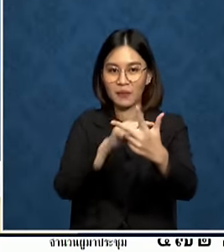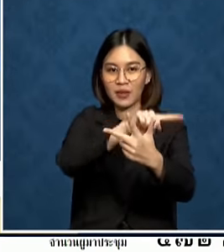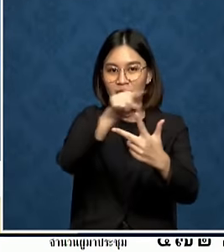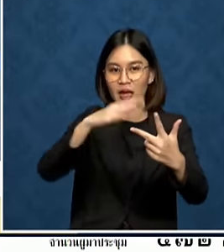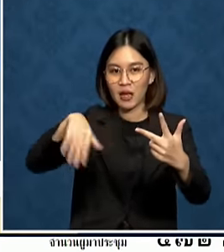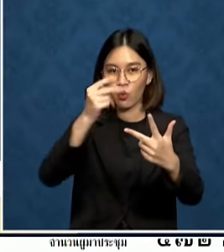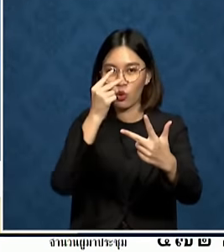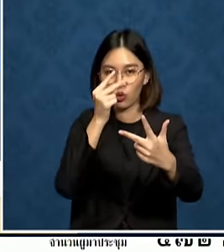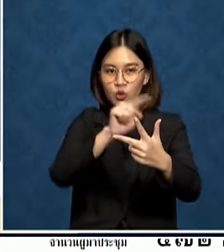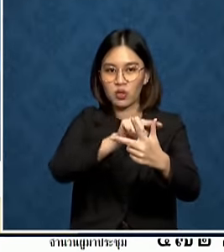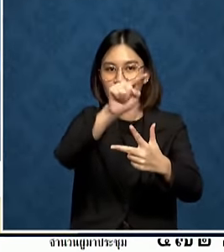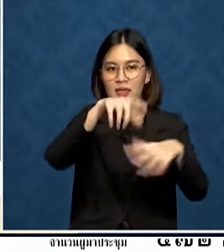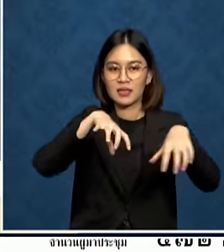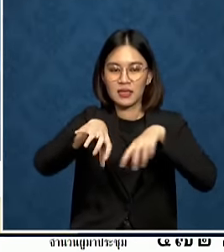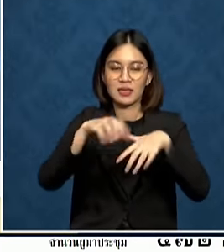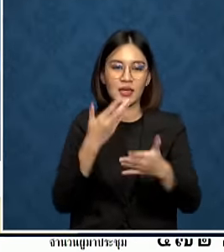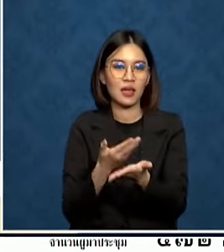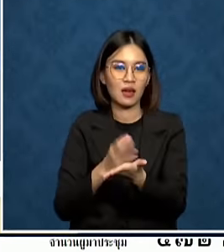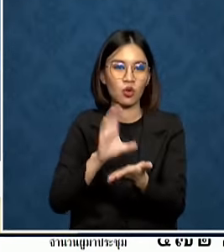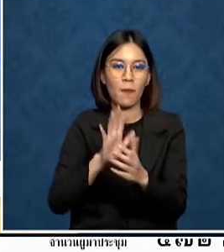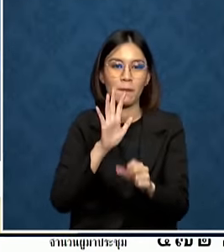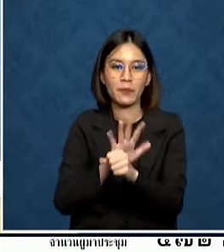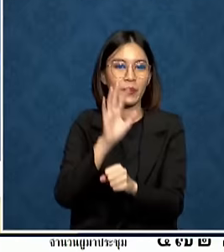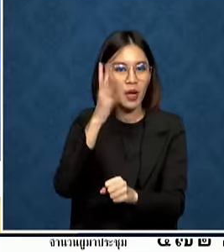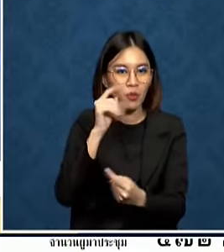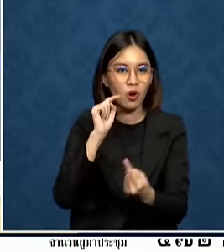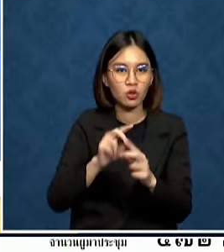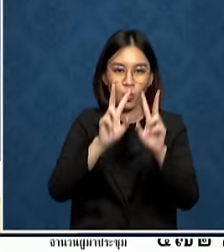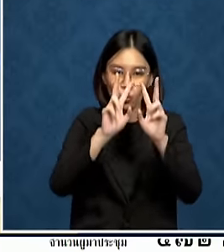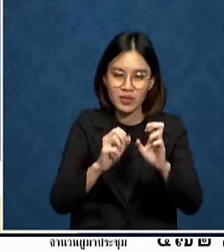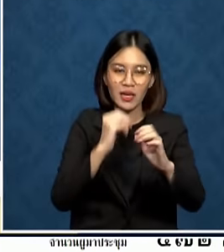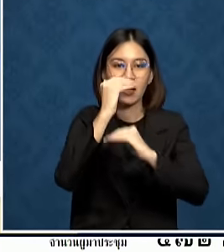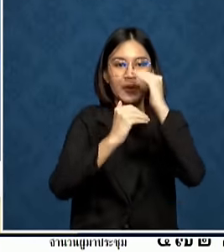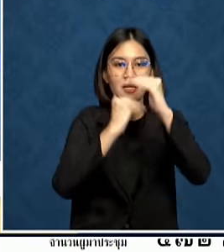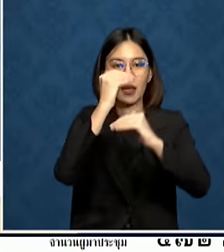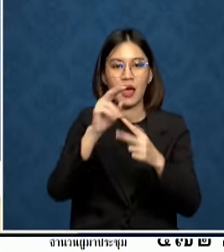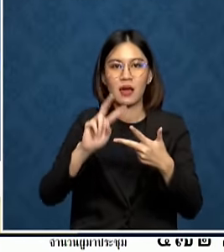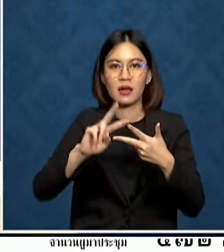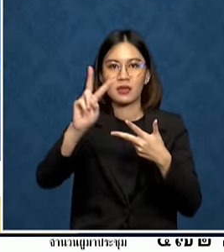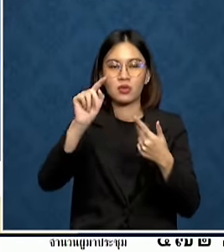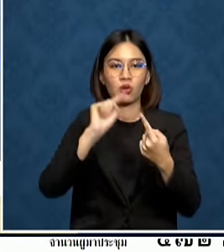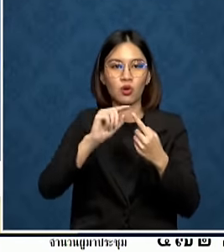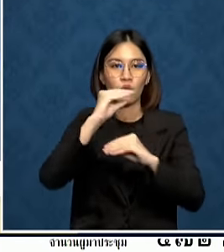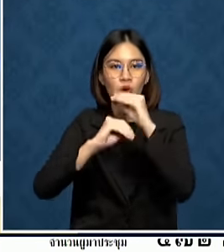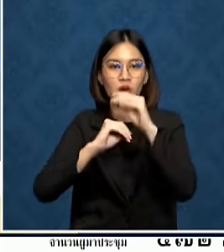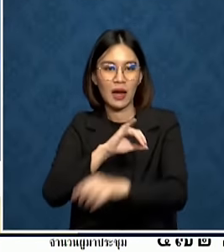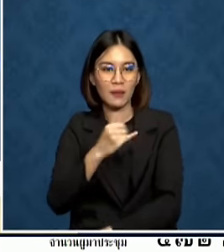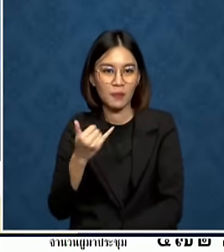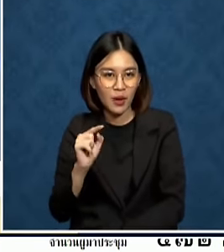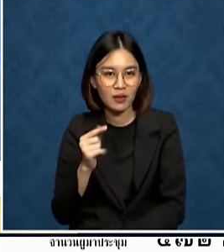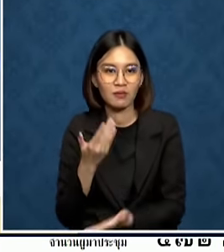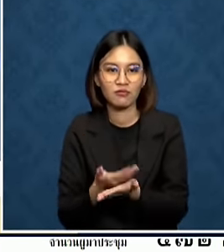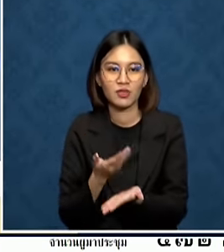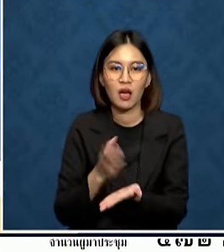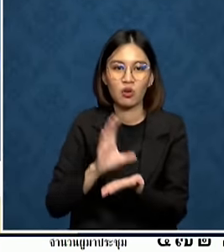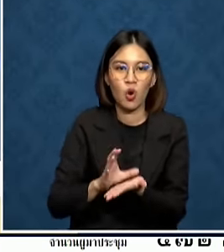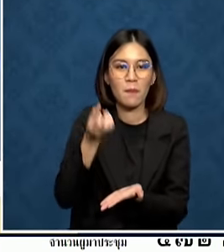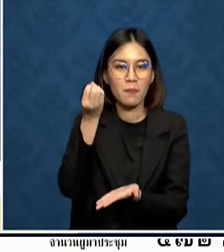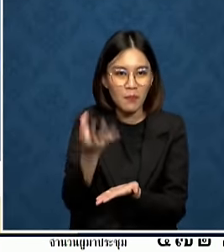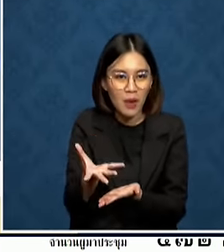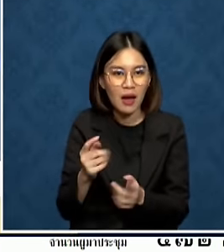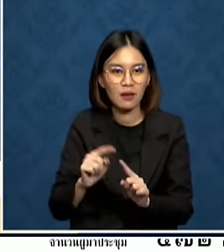ครับ 1การจัดสรรงบประมาณที่ไม่เพียงพอในการวิจัยและพัฒนา2บางโครงการได้งบประมาณมากไป